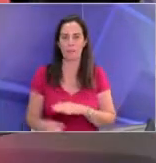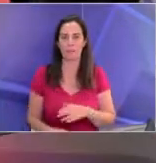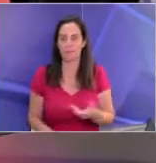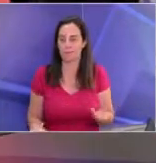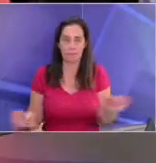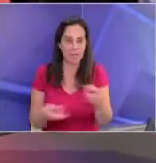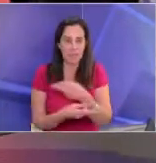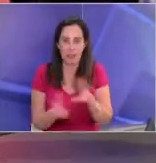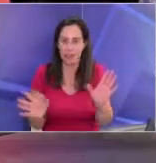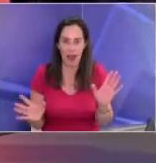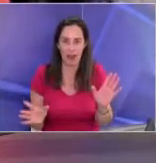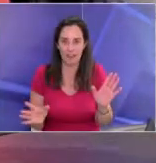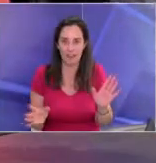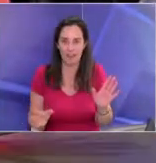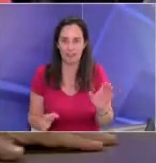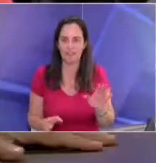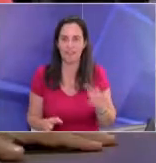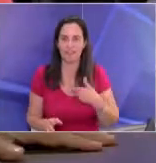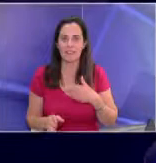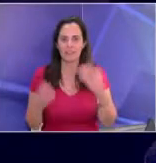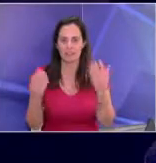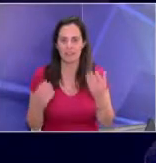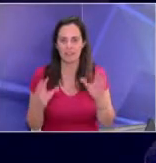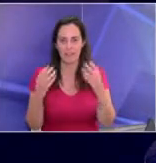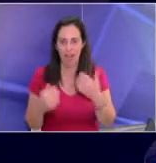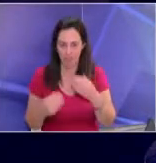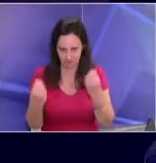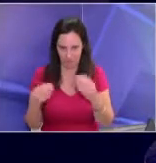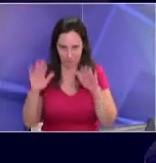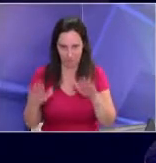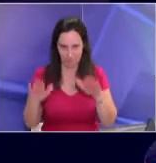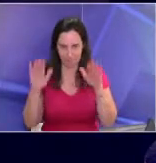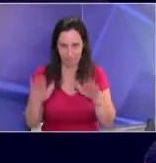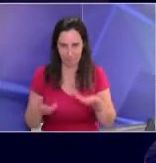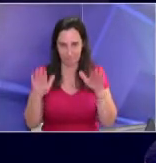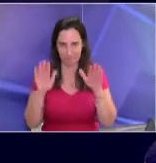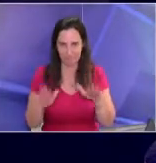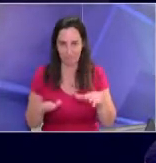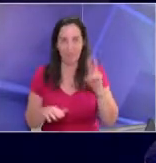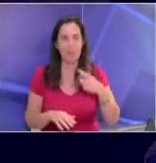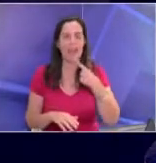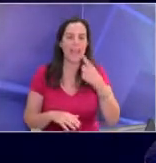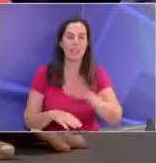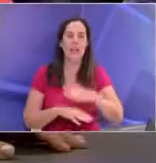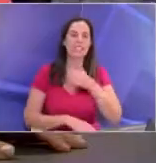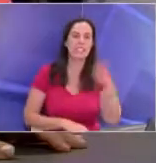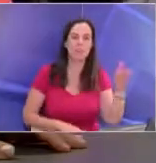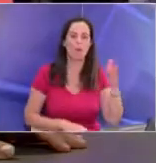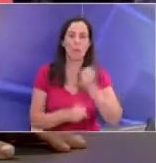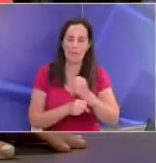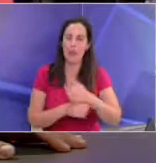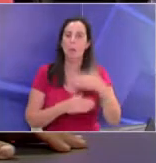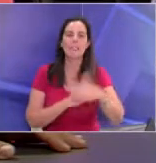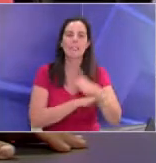לא לסתום לי את הפה. דרור, שנייה. אני מקבל את זה. נא לא לסתום לי את הפה. שנייה. יש לנו להתנגד לחוק. אפשר לטעון על השמאל שהוא עשה והוא עשה.